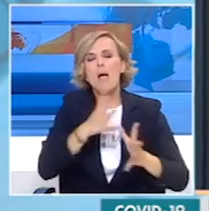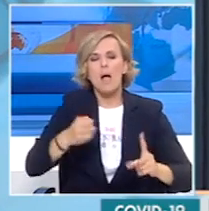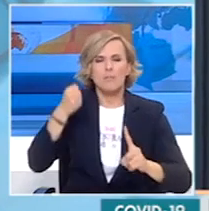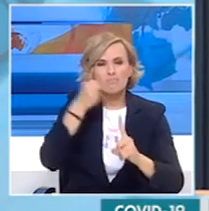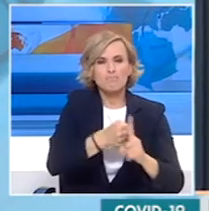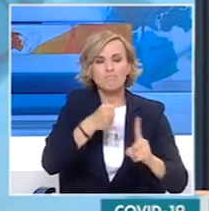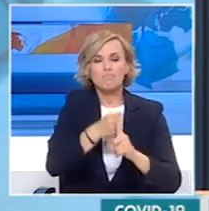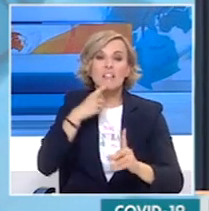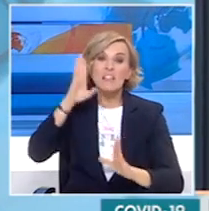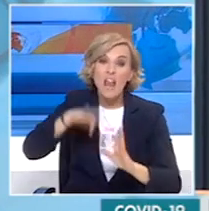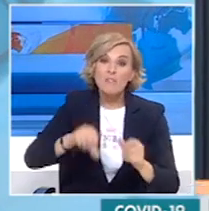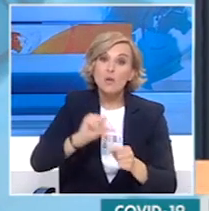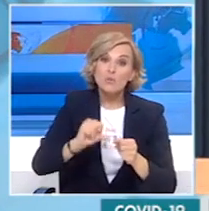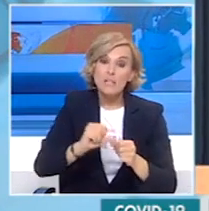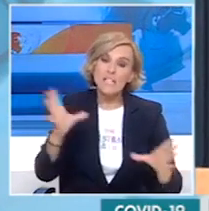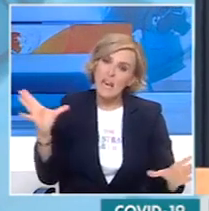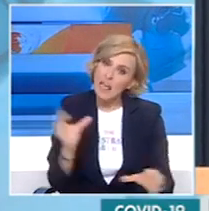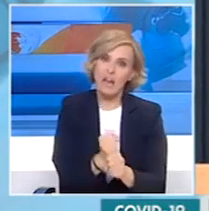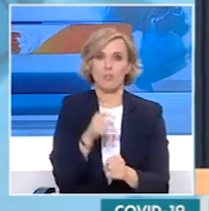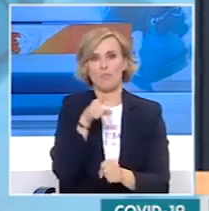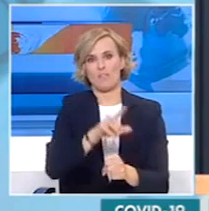τελευταίους μήνες έναντι της πανδημίας. Σας ευχαριστώ.